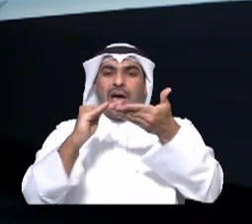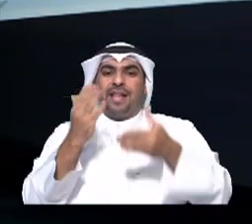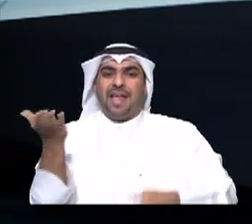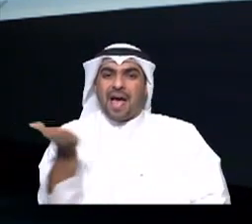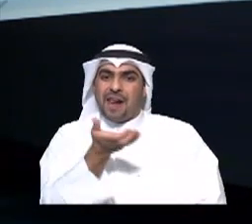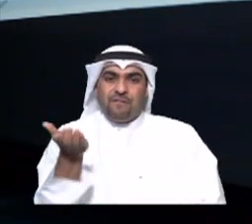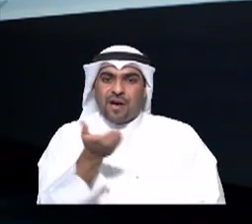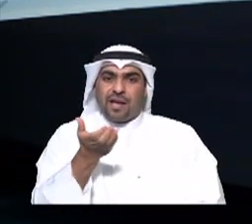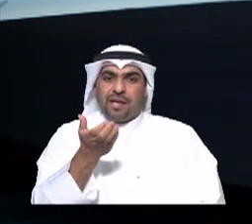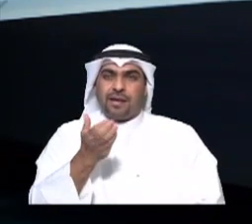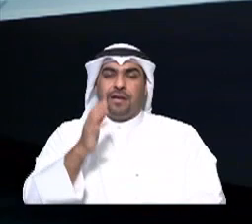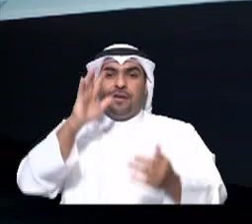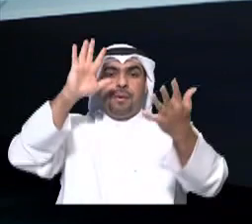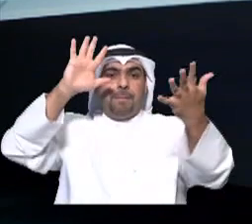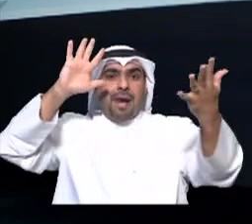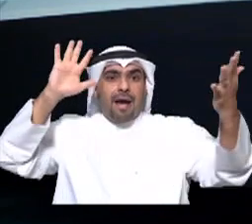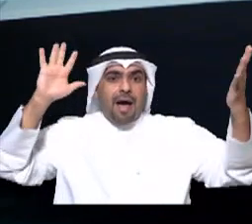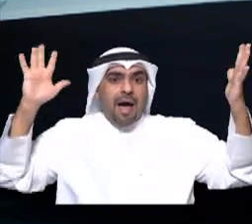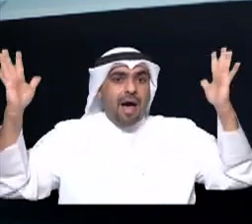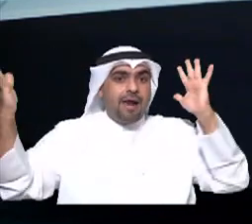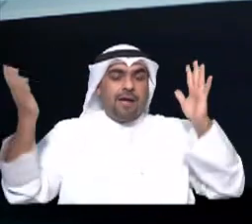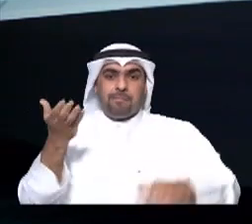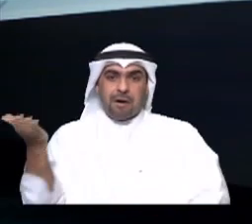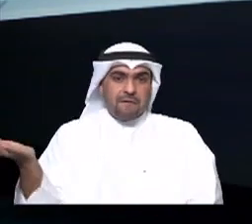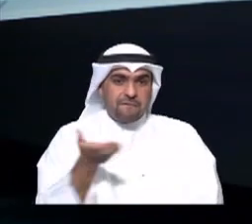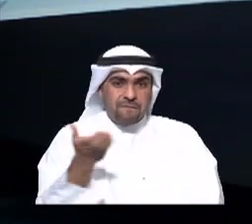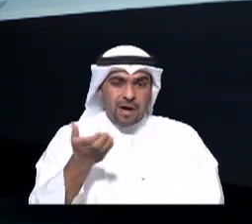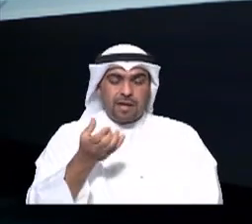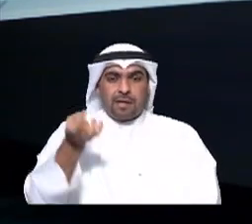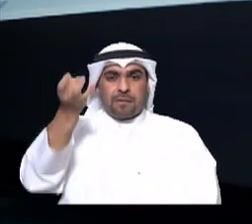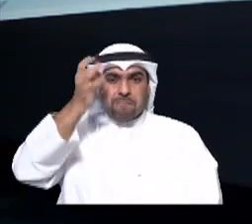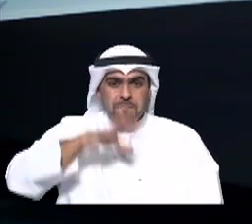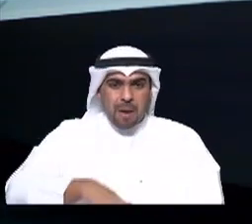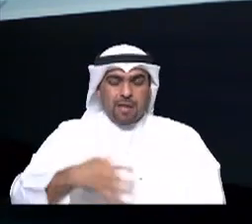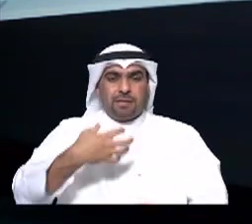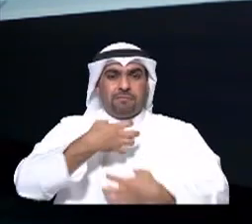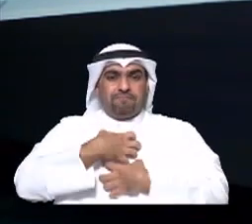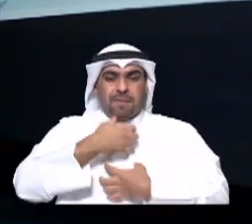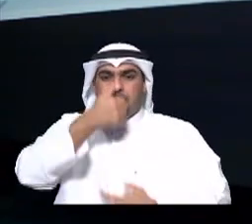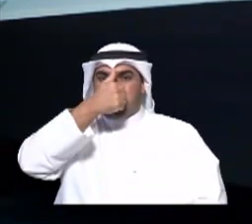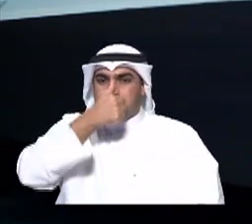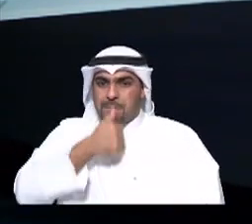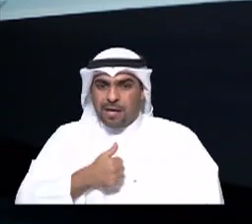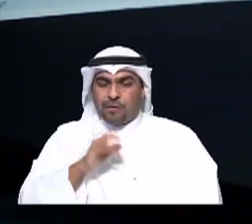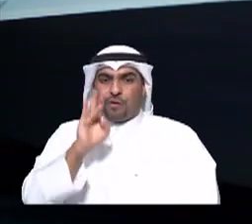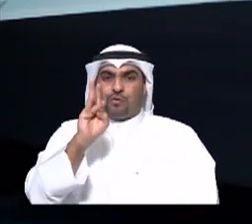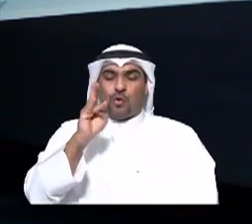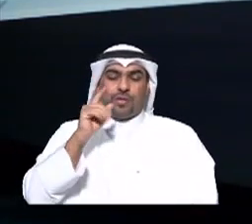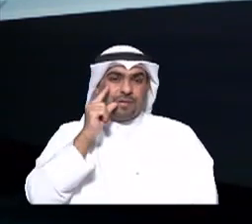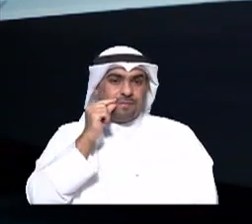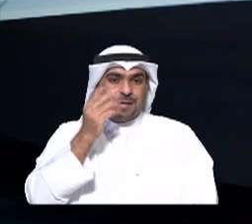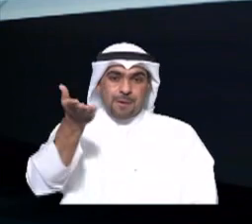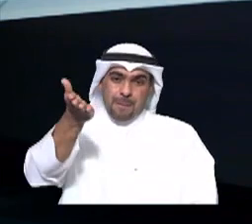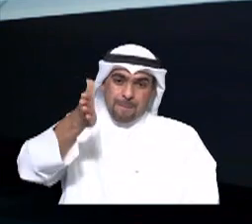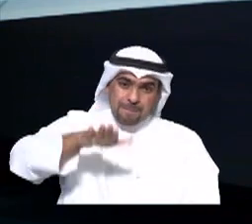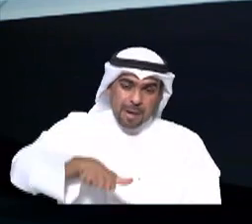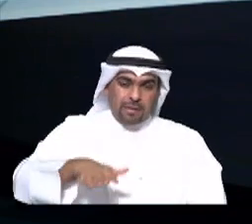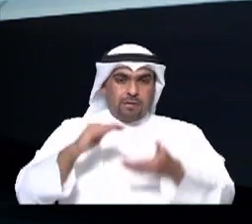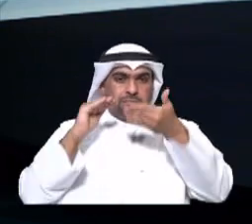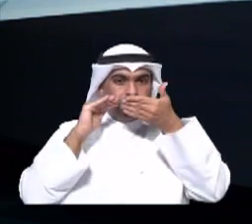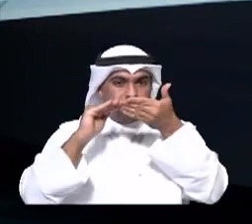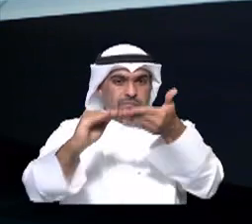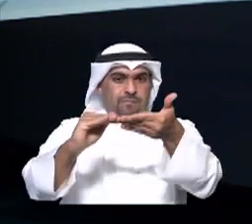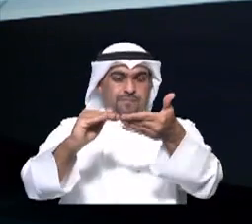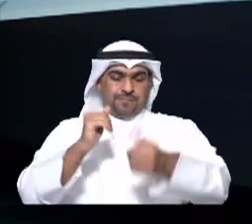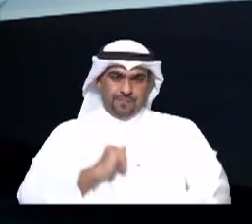مكان، حيث لم تنسى دولة الكويت اللاجئين والمنكوبين في مشارق الأرض ومغاربها، فمن الروهينجا